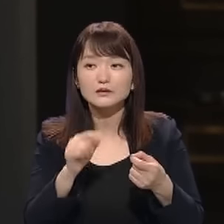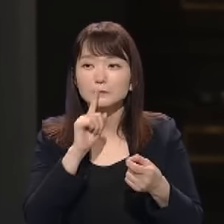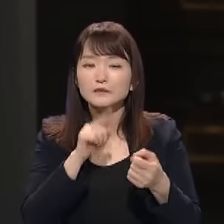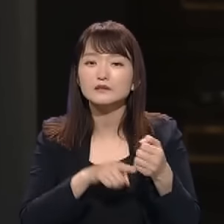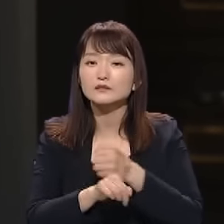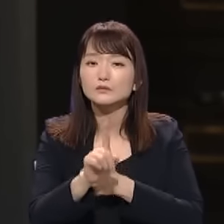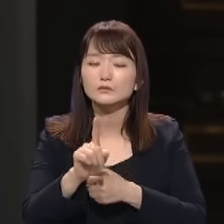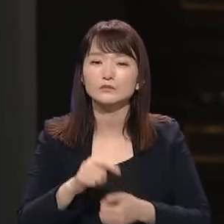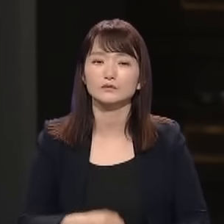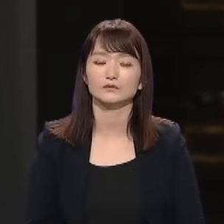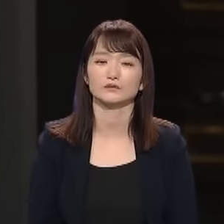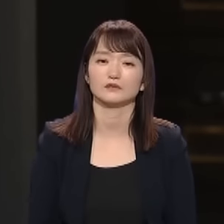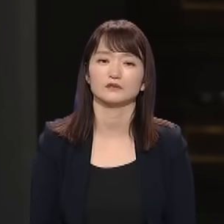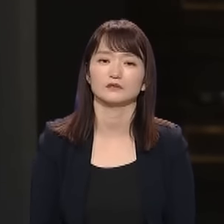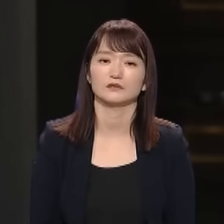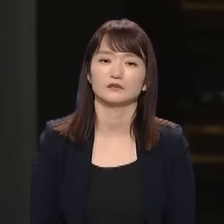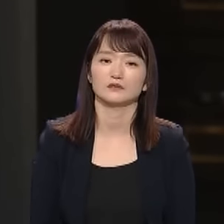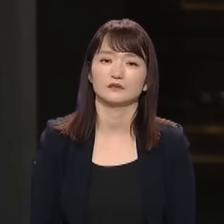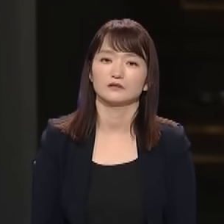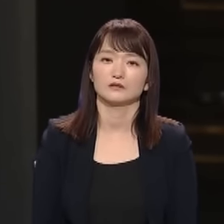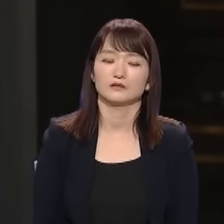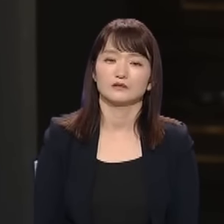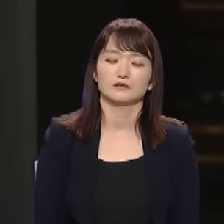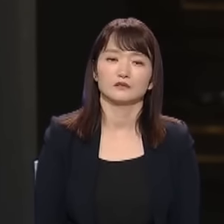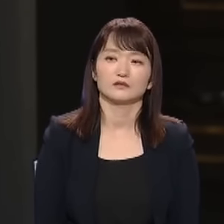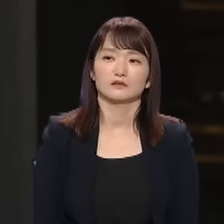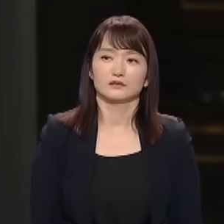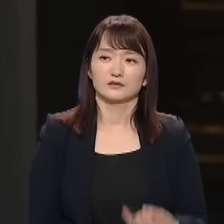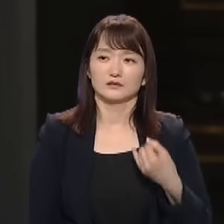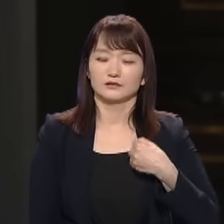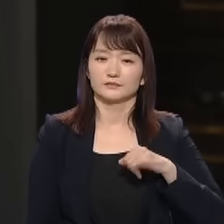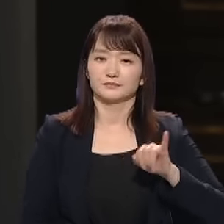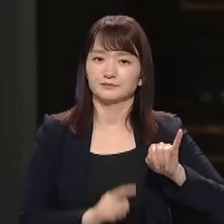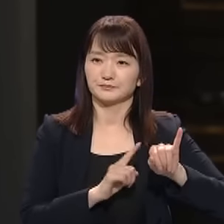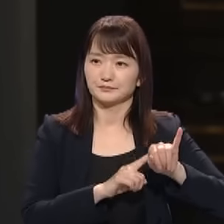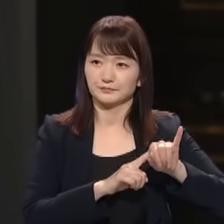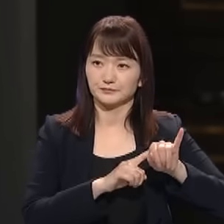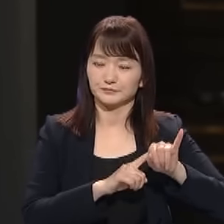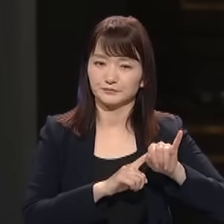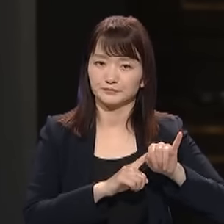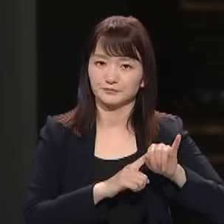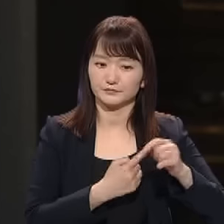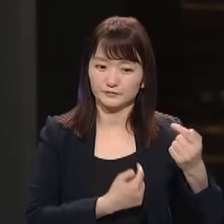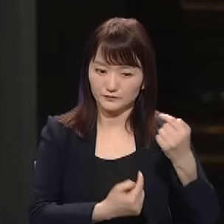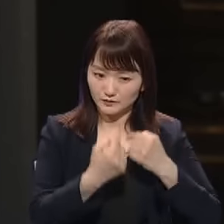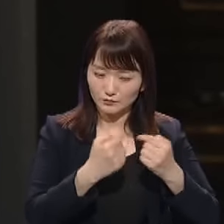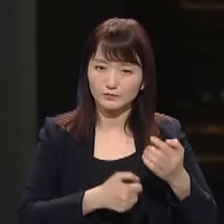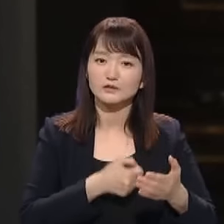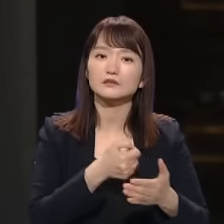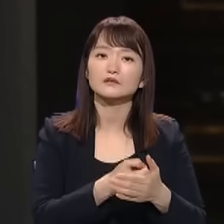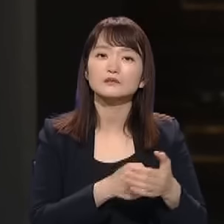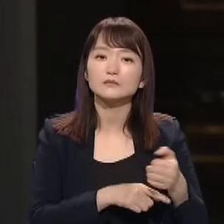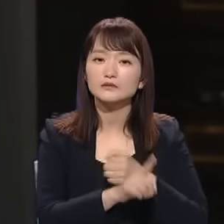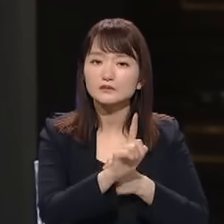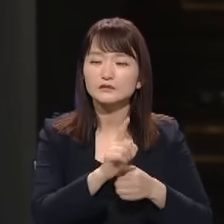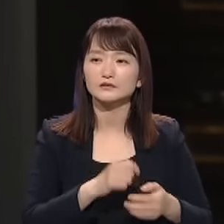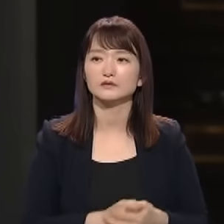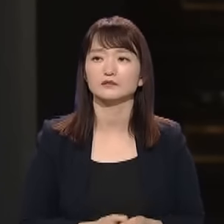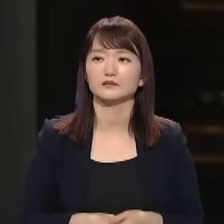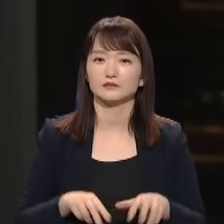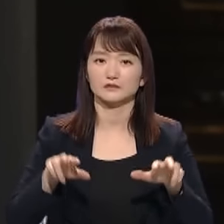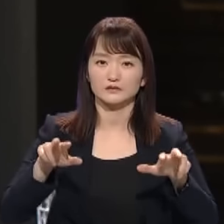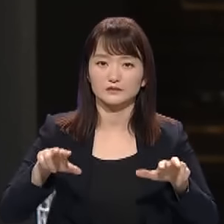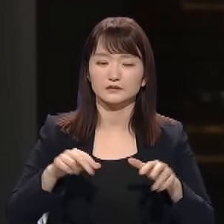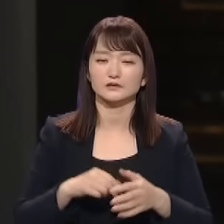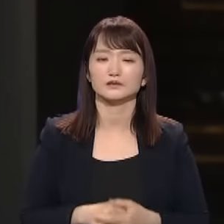조금만 더 지켜봐 주십시오. 자, 이 따님이 제보를 주신 결심한 이유가 있습니다. 바로 지금